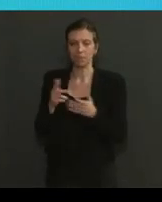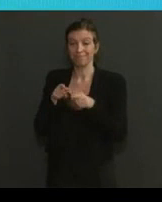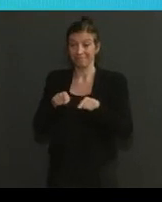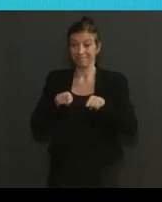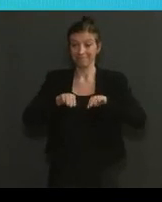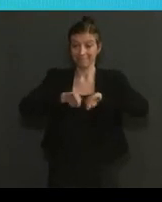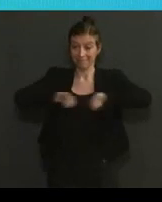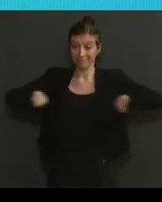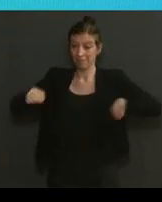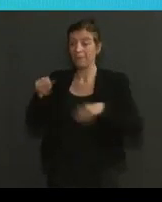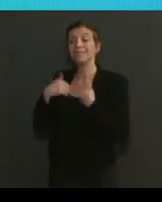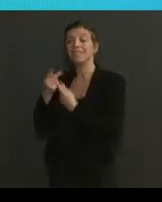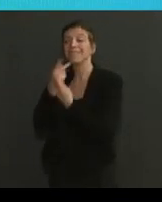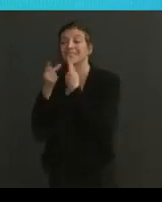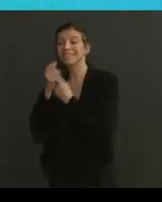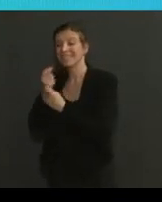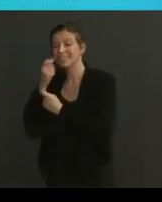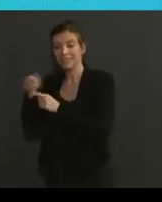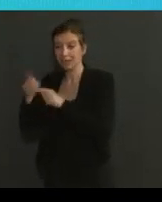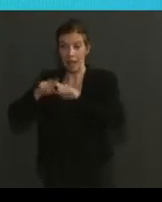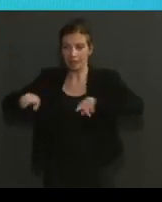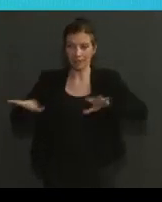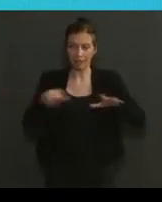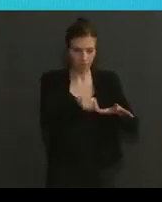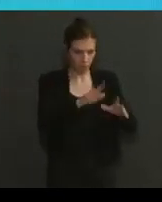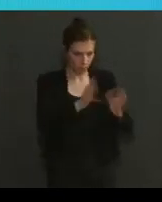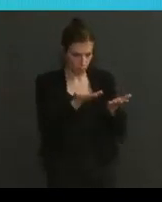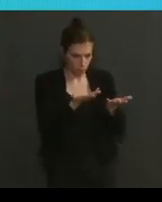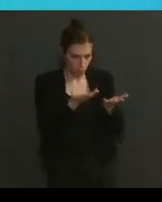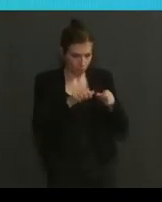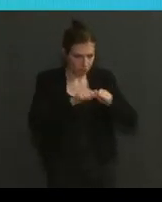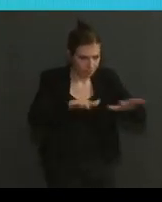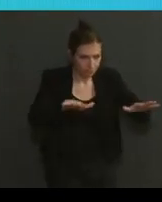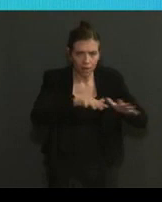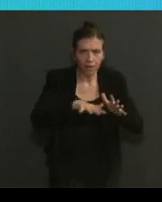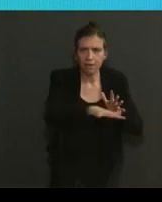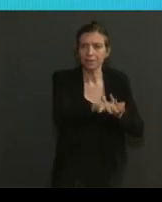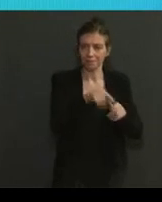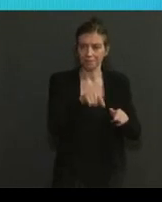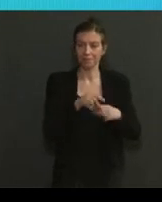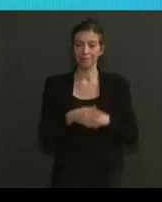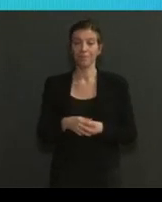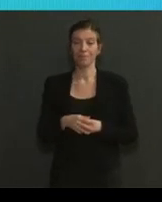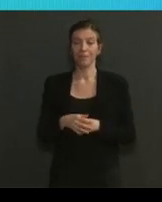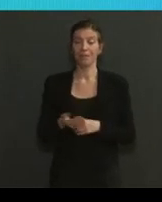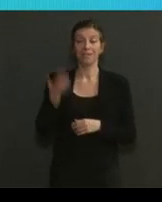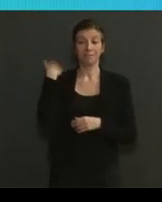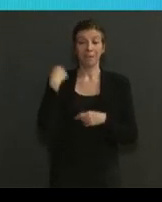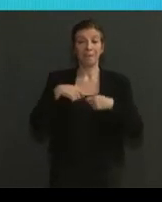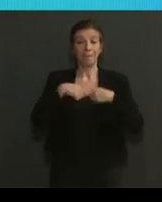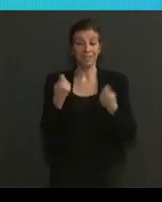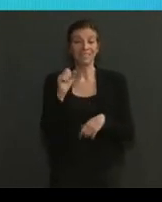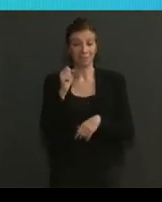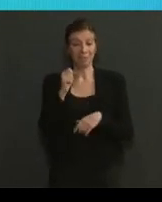Sinds 14 september worden daarom 2 keer per week stalen afvalwater genomen van